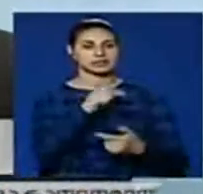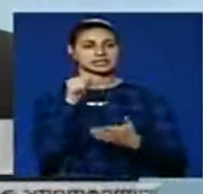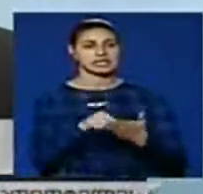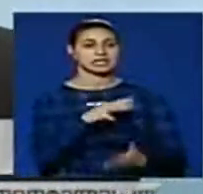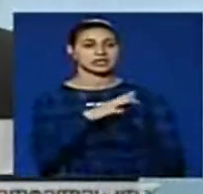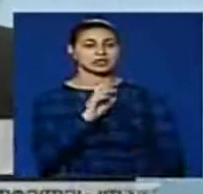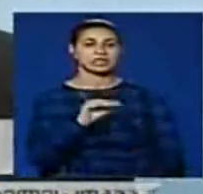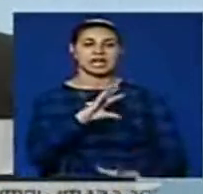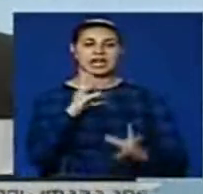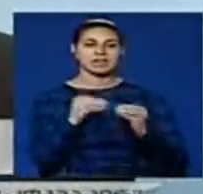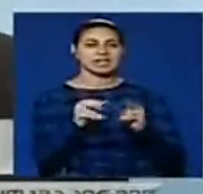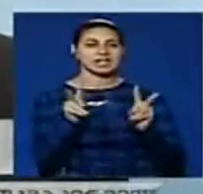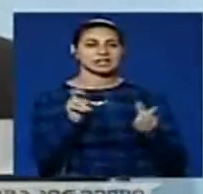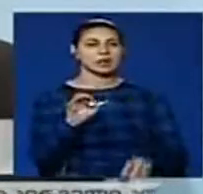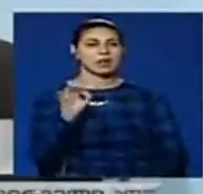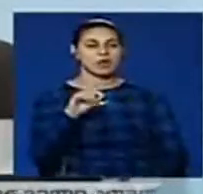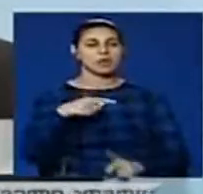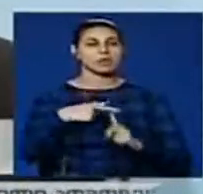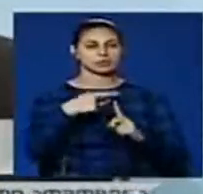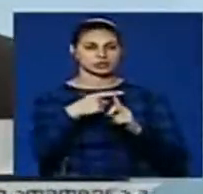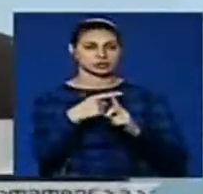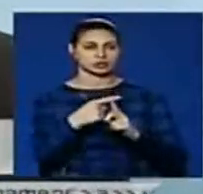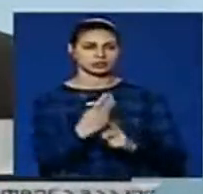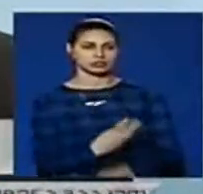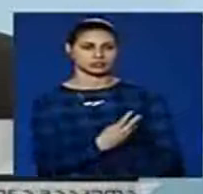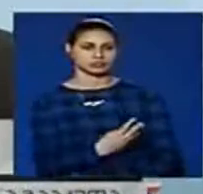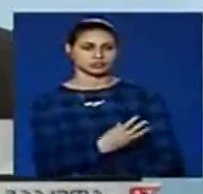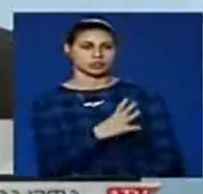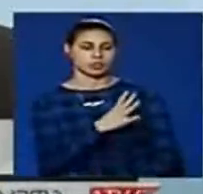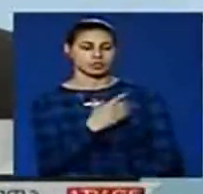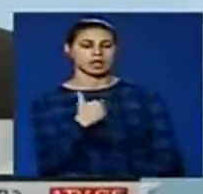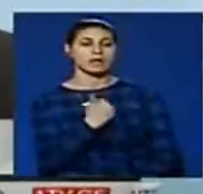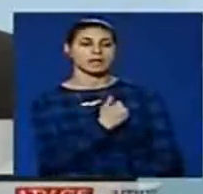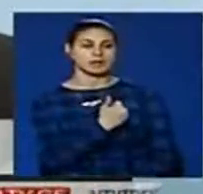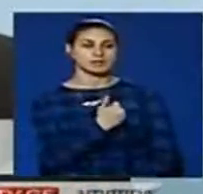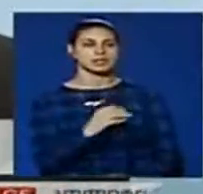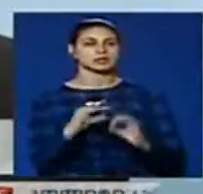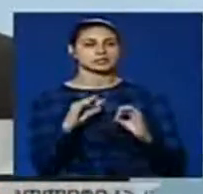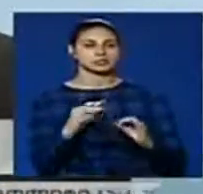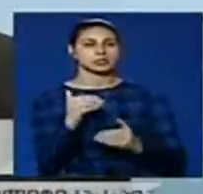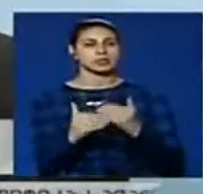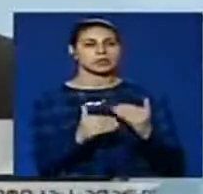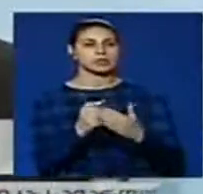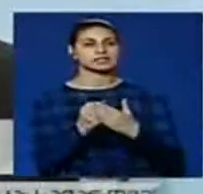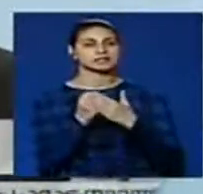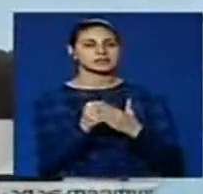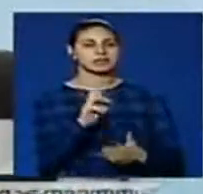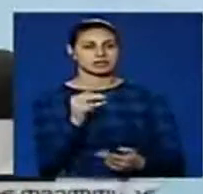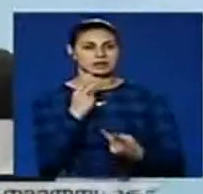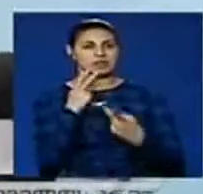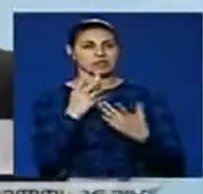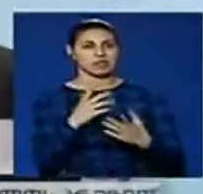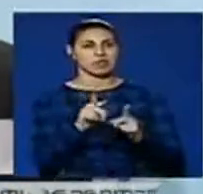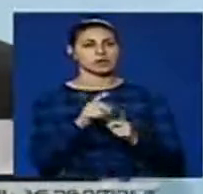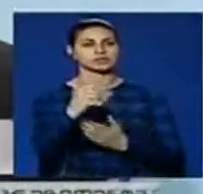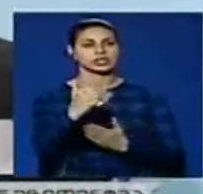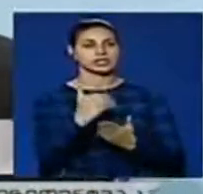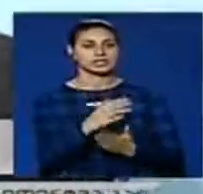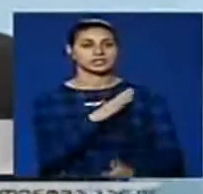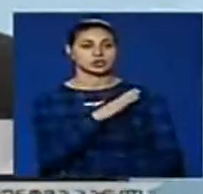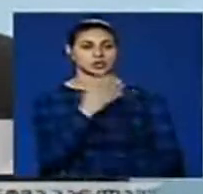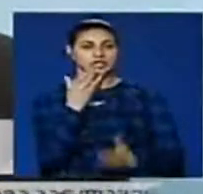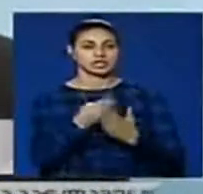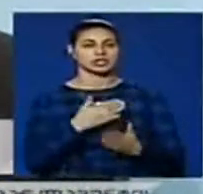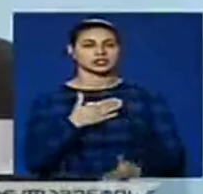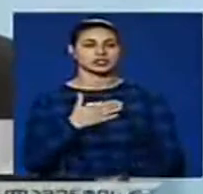ყველა თემასთან დაკავშირებით პოზიტიური განწყობა გქონდა. ნათელია, რომ ჩვენ გვსურს კონკრეტული პროგრესის მიღწევა და თვალსაჩინო შედეგის ქონა. ჩვენი